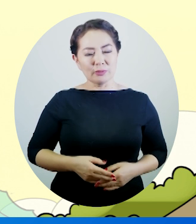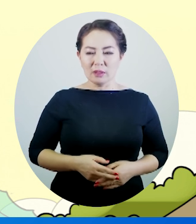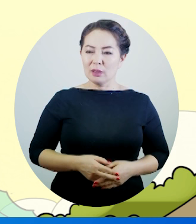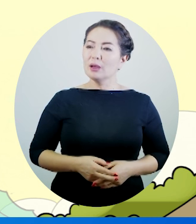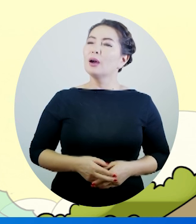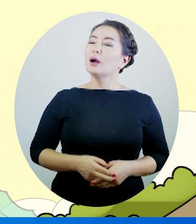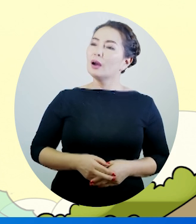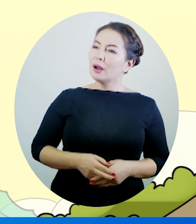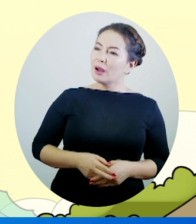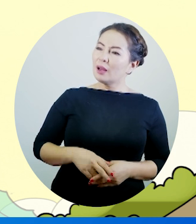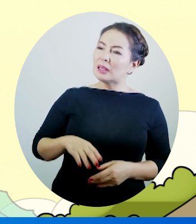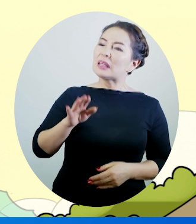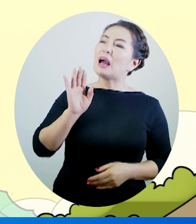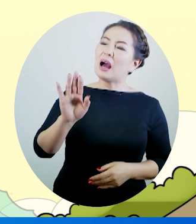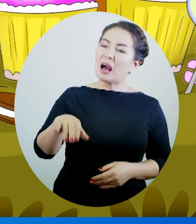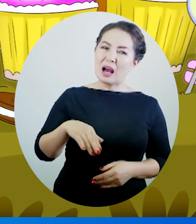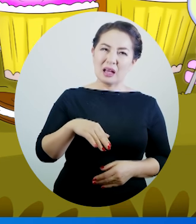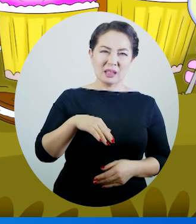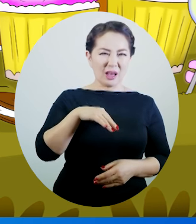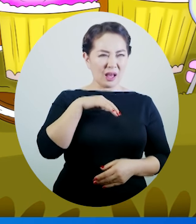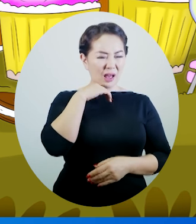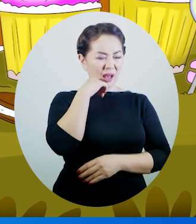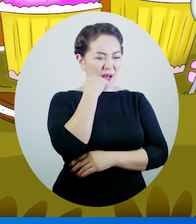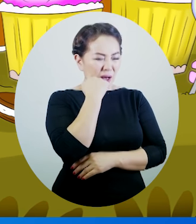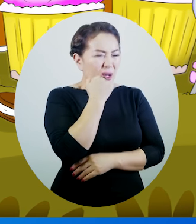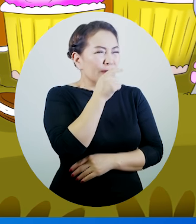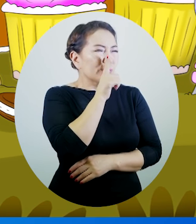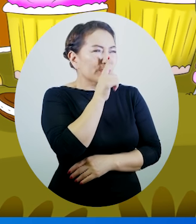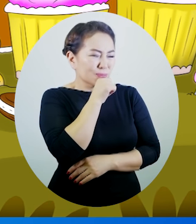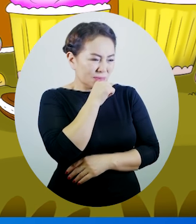Яна. Энийг яриад байсан байж тээ.